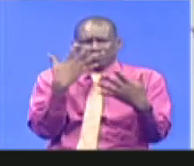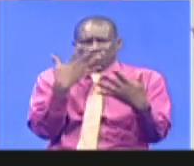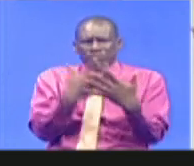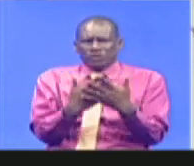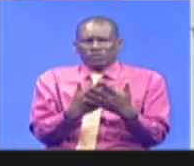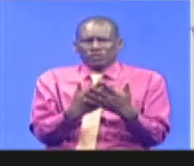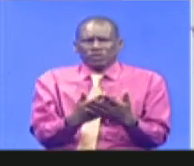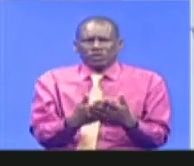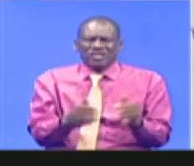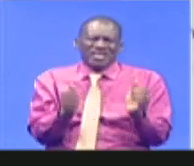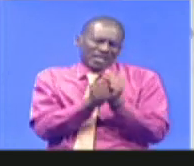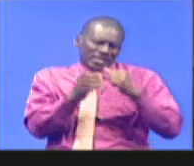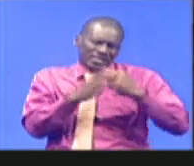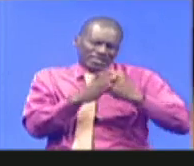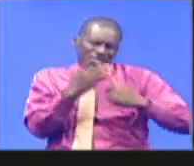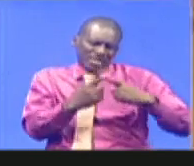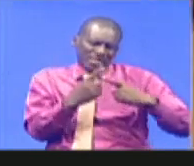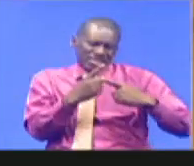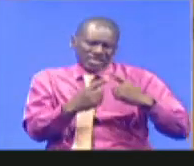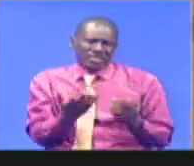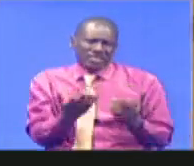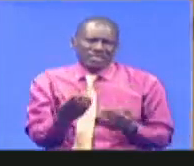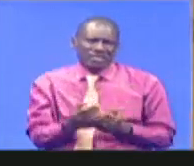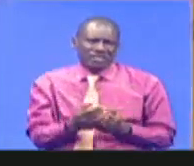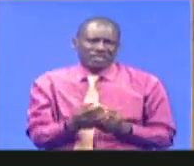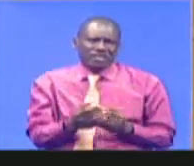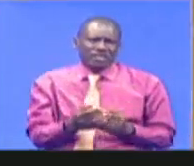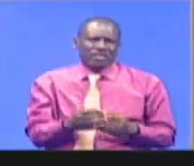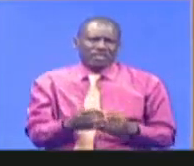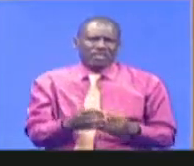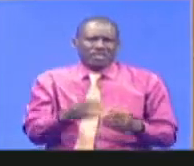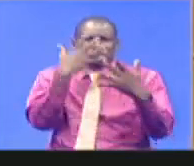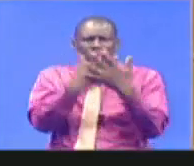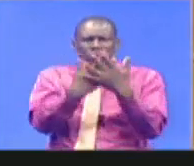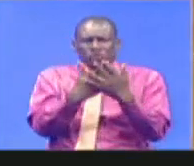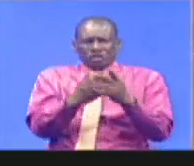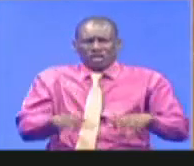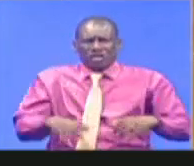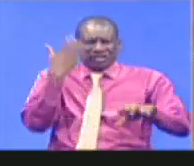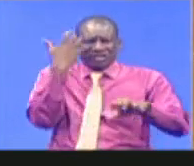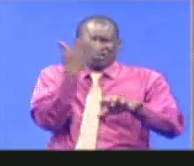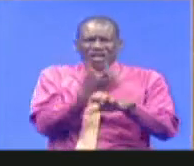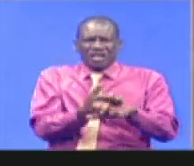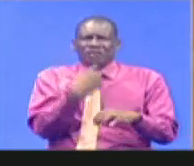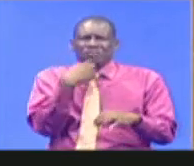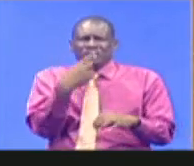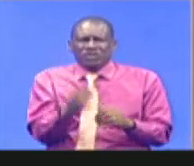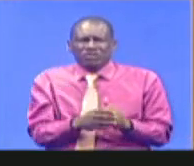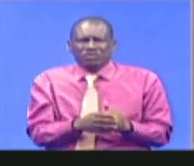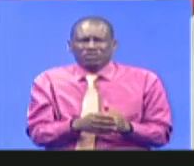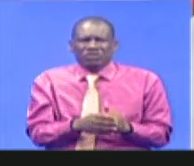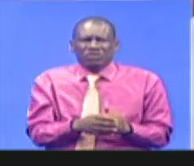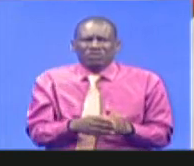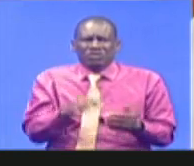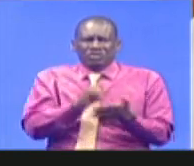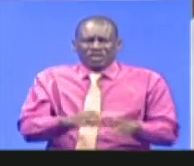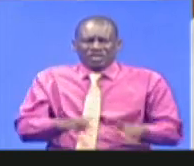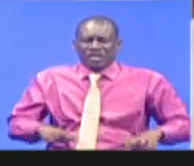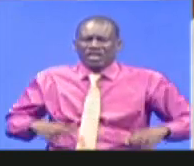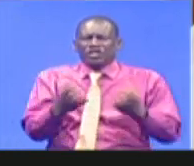Hizo ni miaka 19 na masaibu nimeingilia. Maisha ni ngumu. Ile maisha ni ngumu, ile inataka